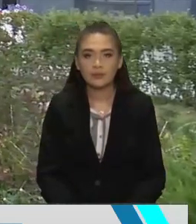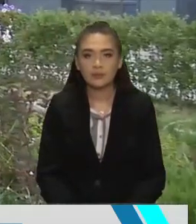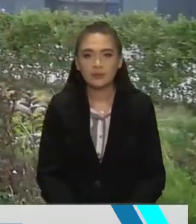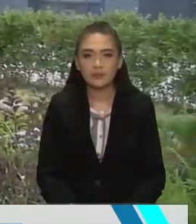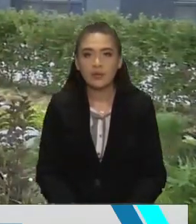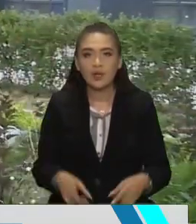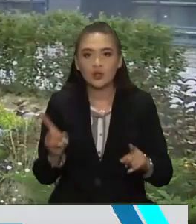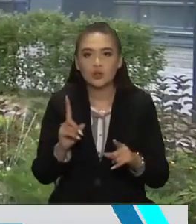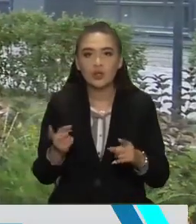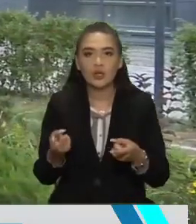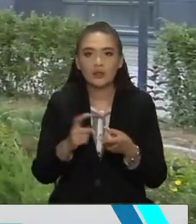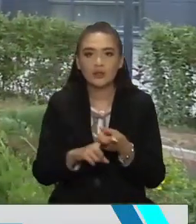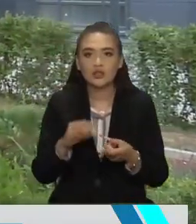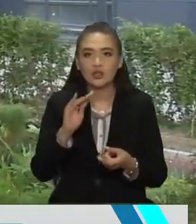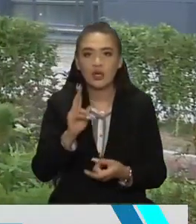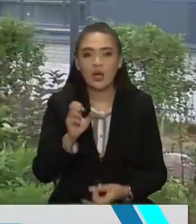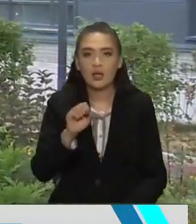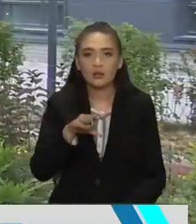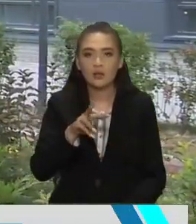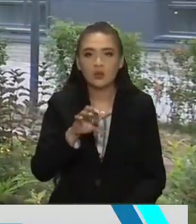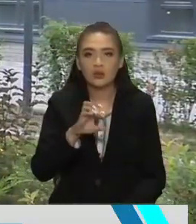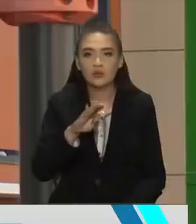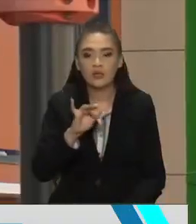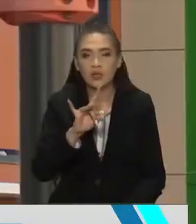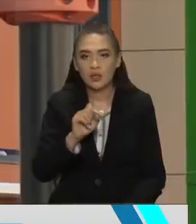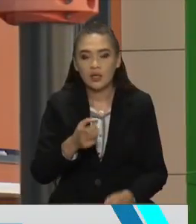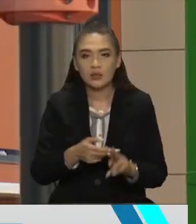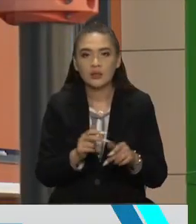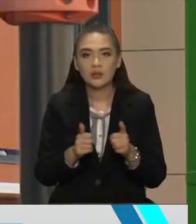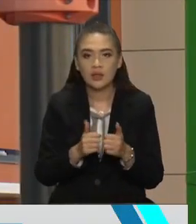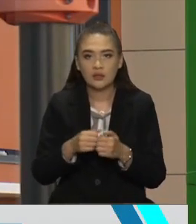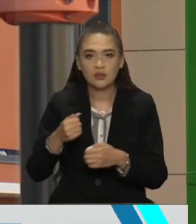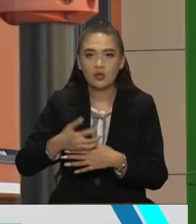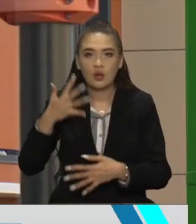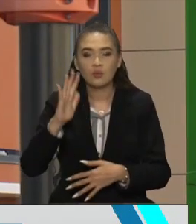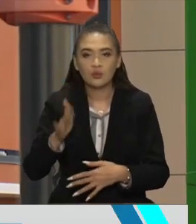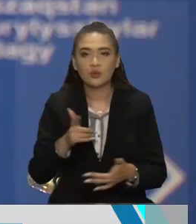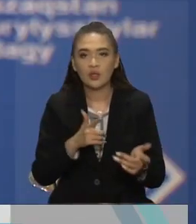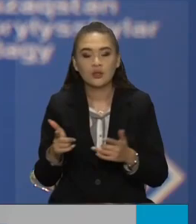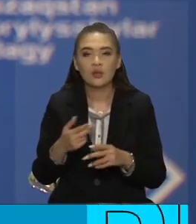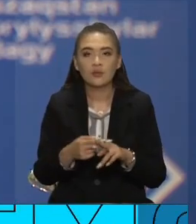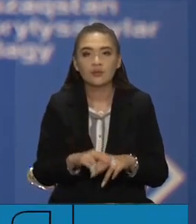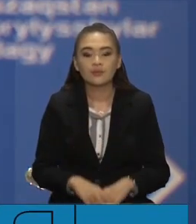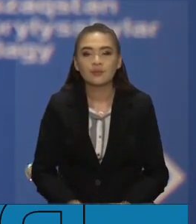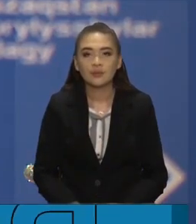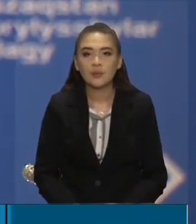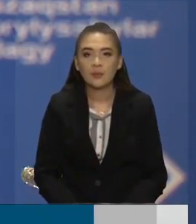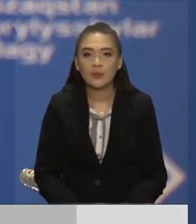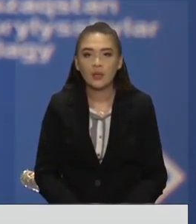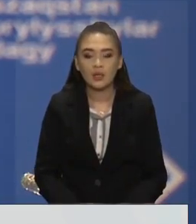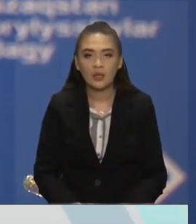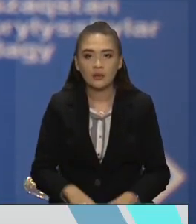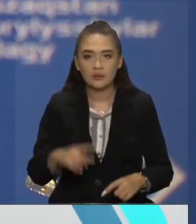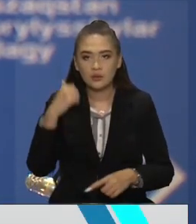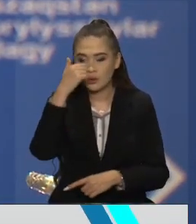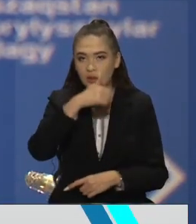Что же касается жильцов ЖК «Атмосфера», ждать им осталось недолго. Соседнее здание скоро введут в эксплуатацию. На текущий момент проект